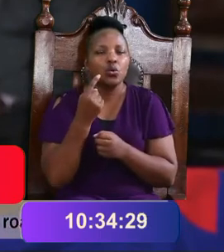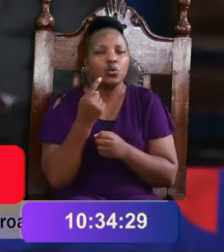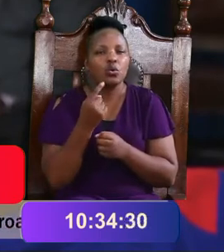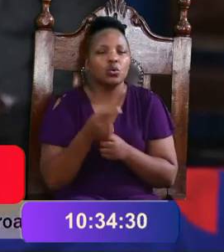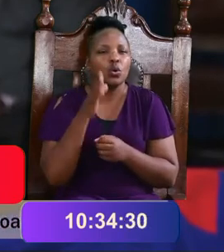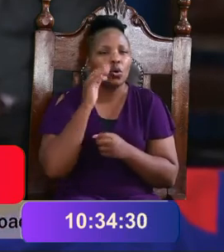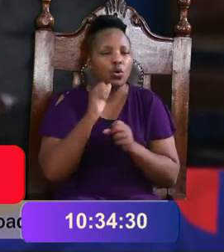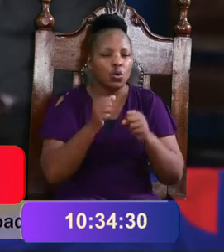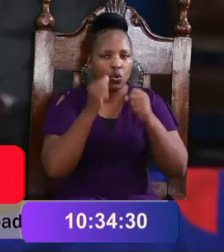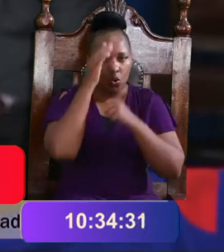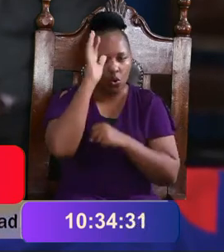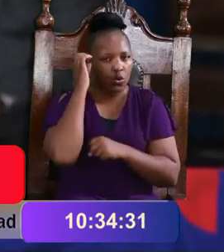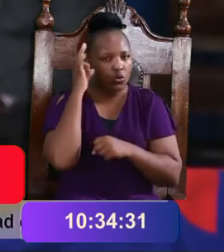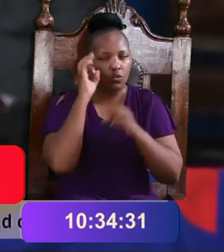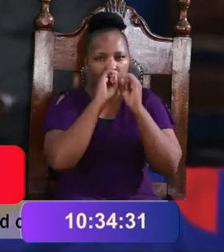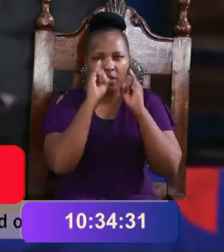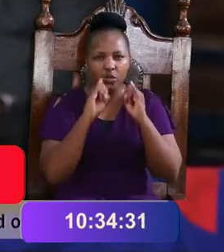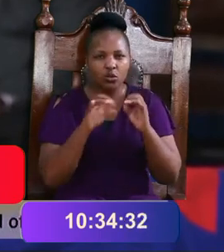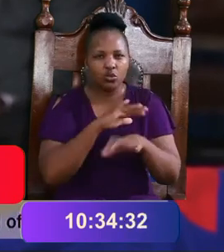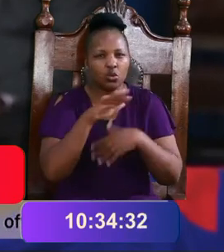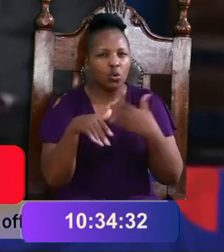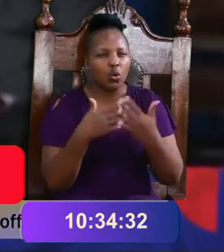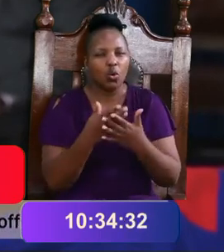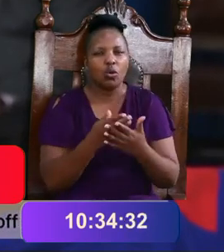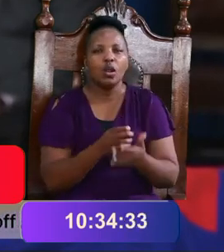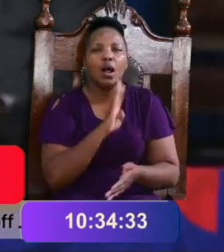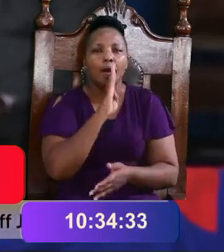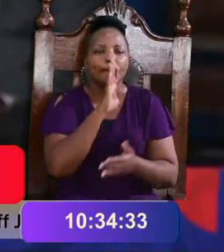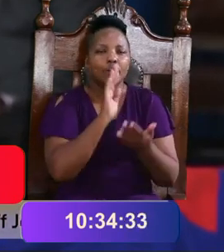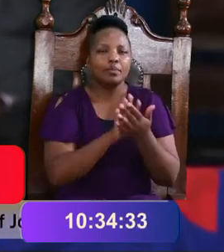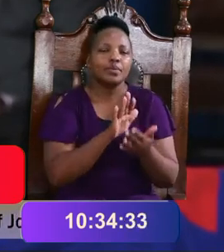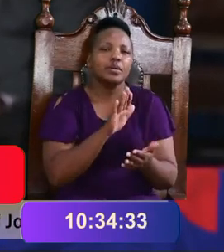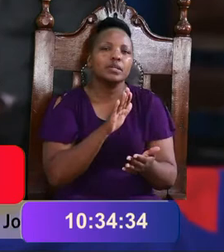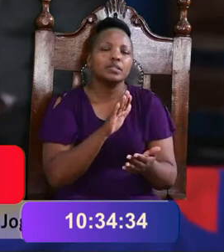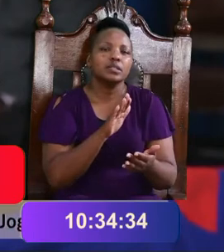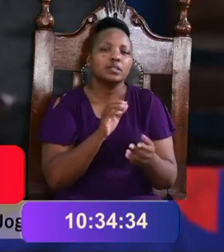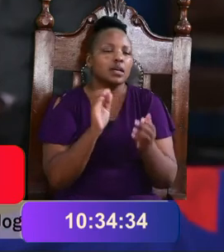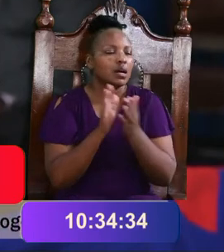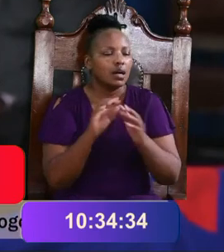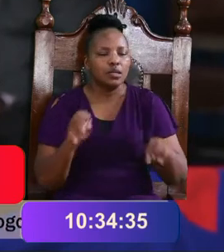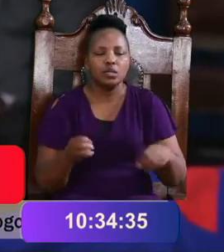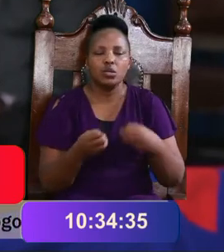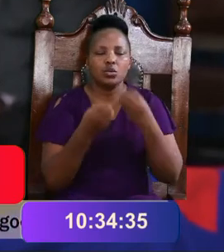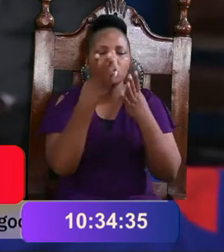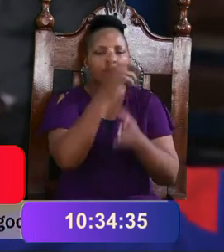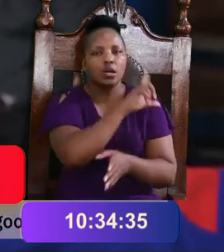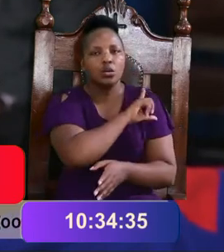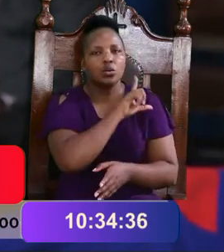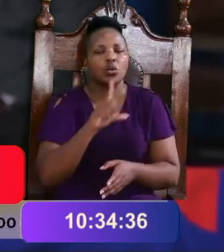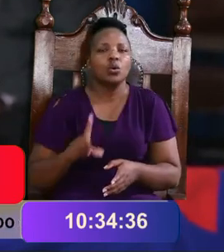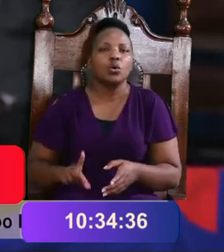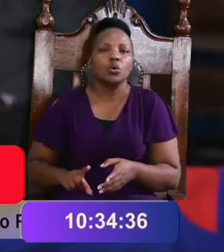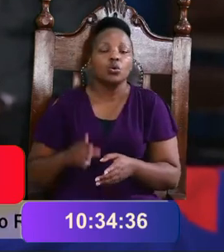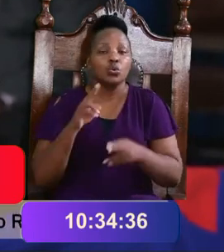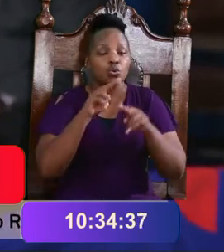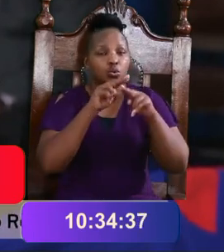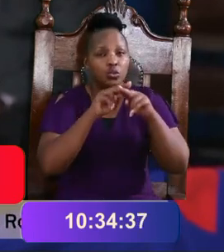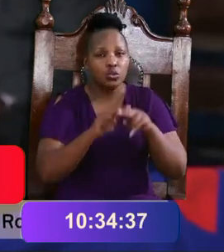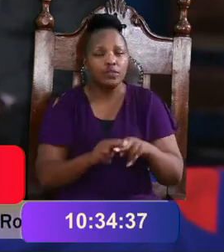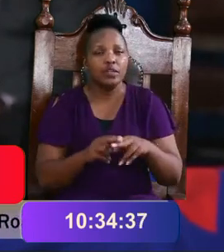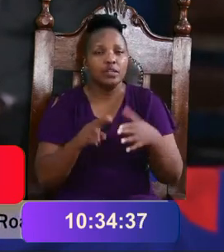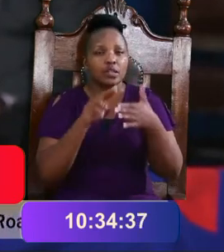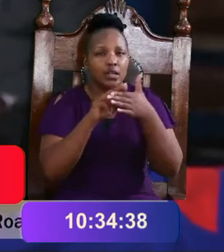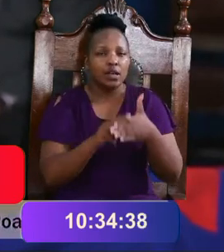wa majeshi. Unastahili kusifiwa mfalme wa ajabu. Haleluya, haleluya Jehova, wewe ambaye umekaa kwenye kiti chako